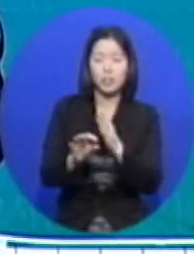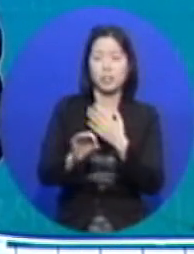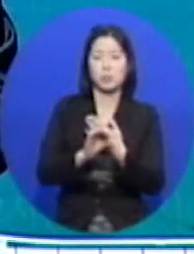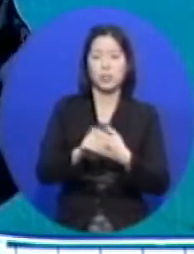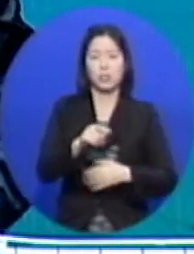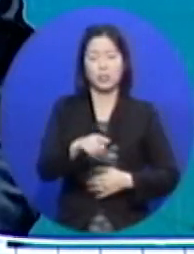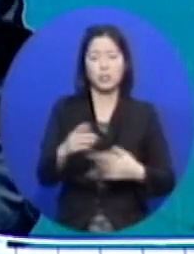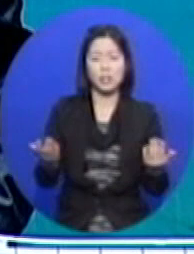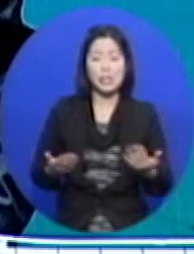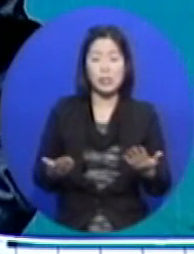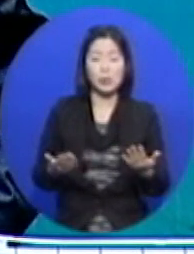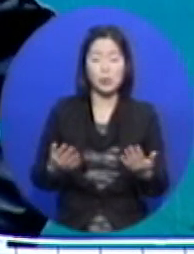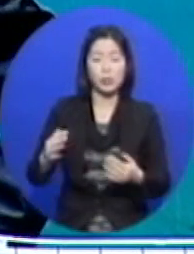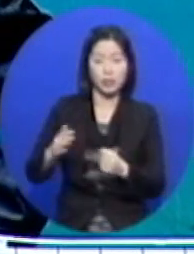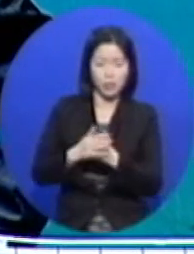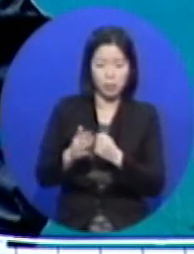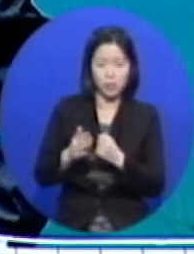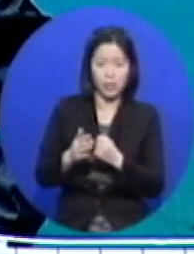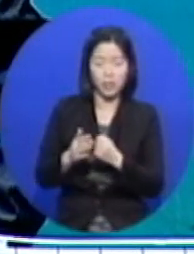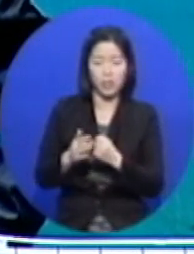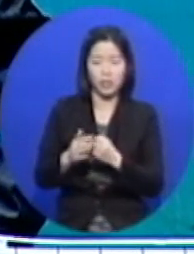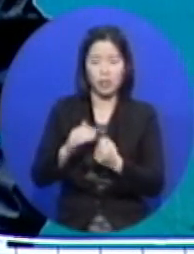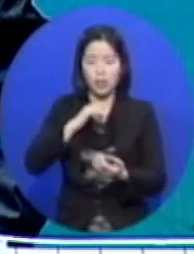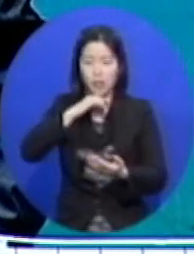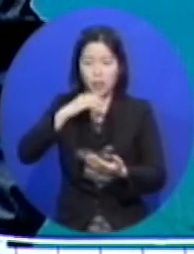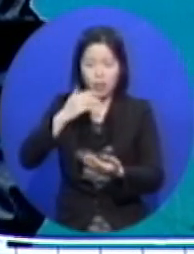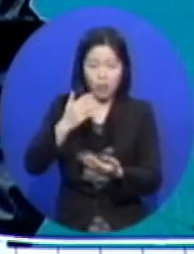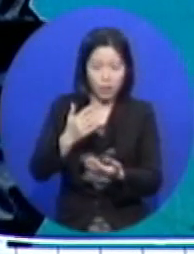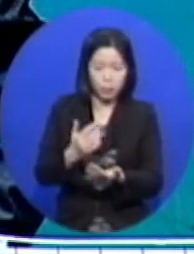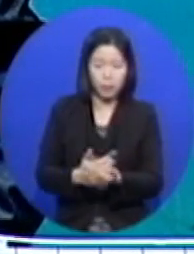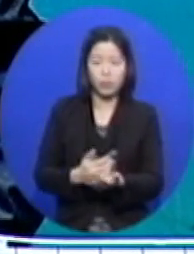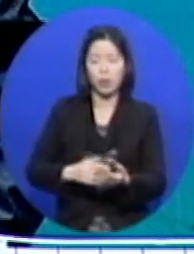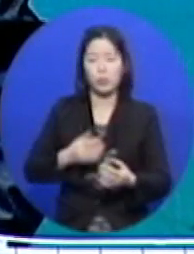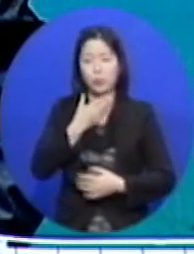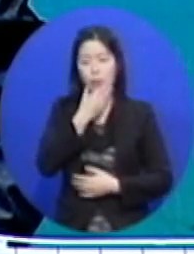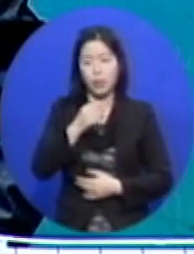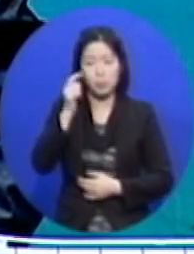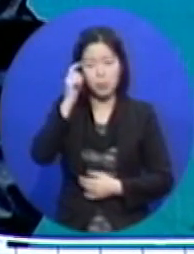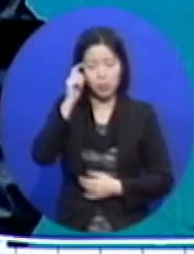그 일로 인해서 정말 감격하고 행복할까요